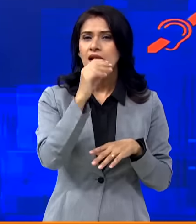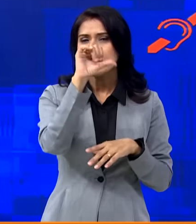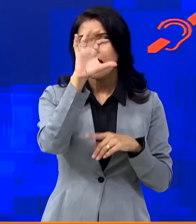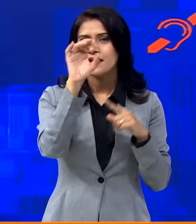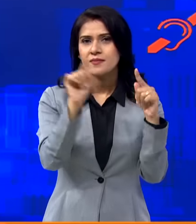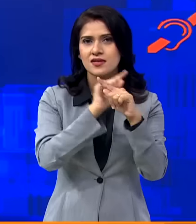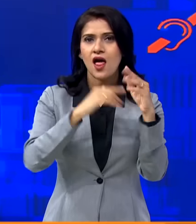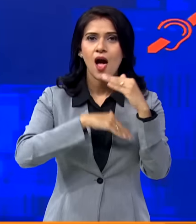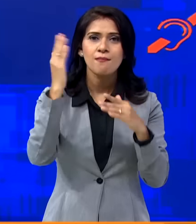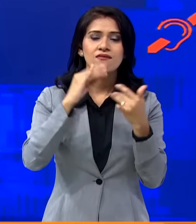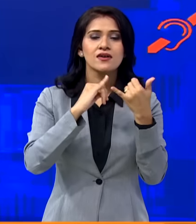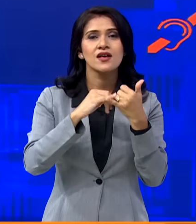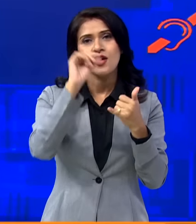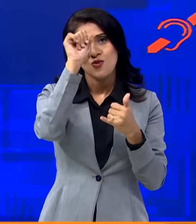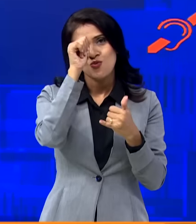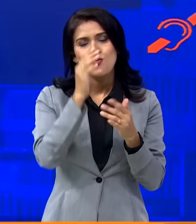वाले